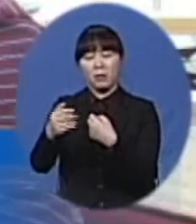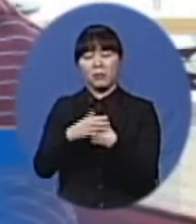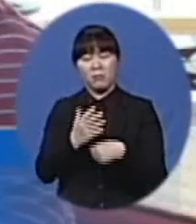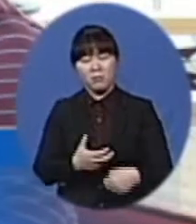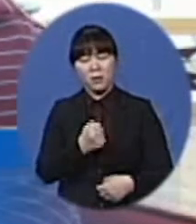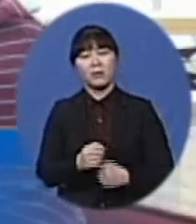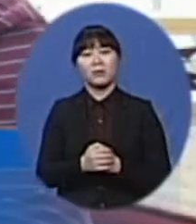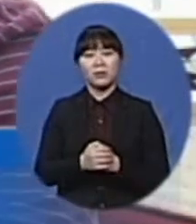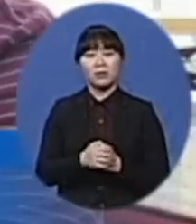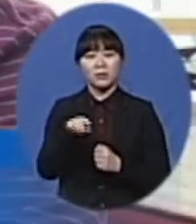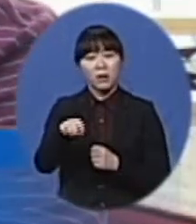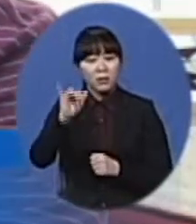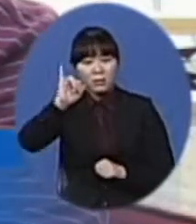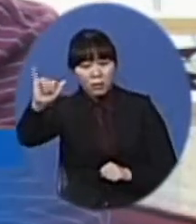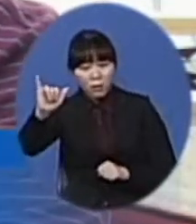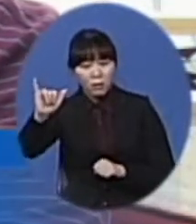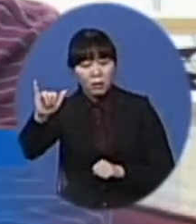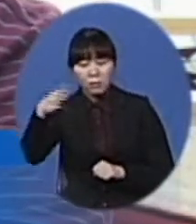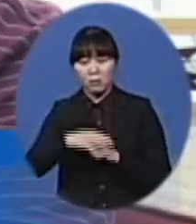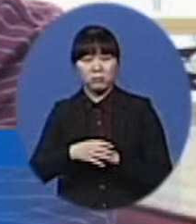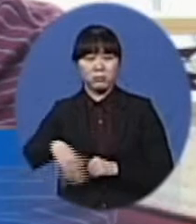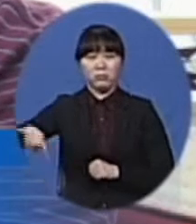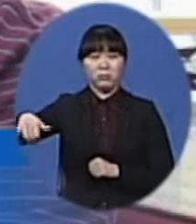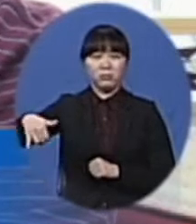놀라가지고 그걸 전화를 했더니 예?